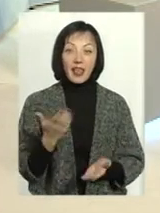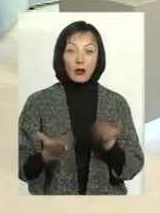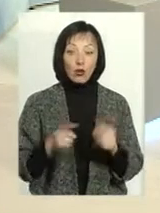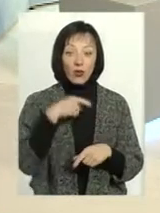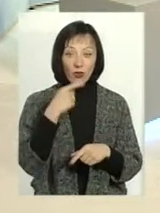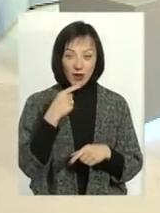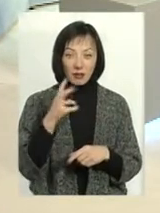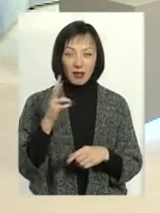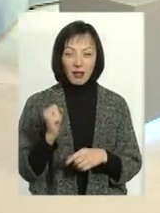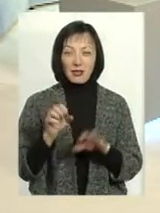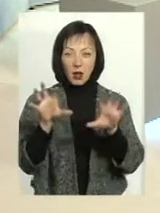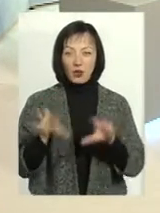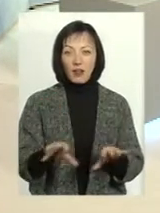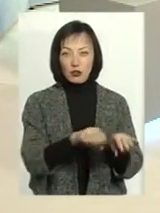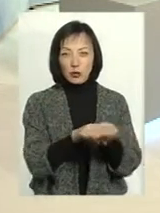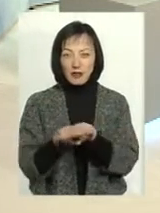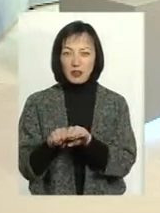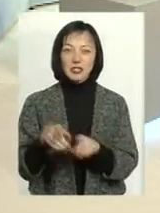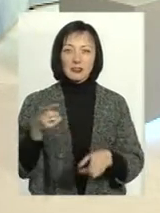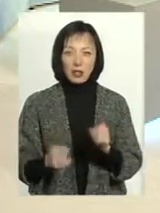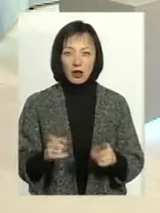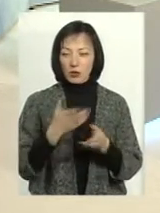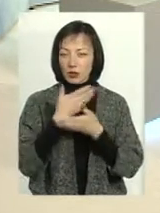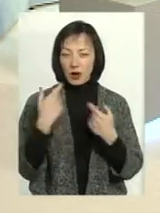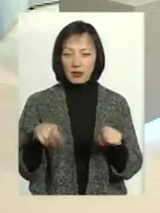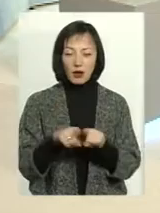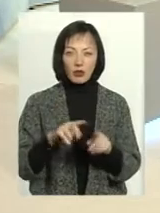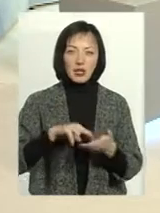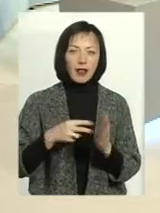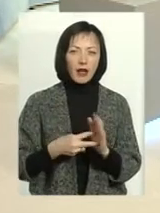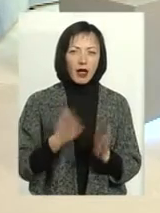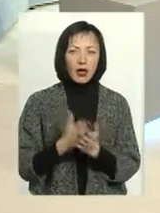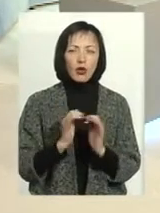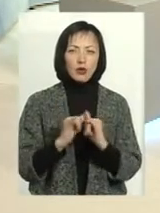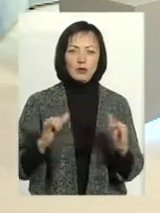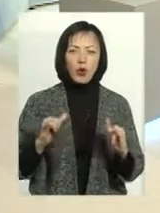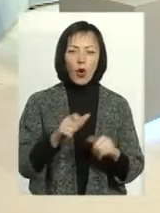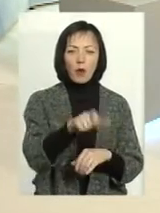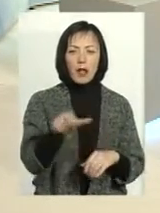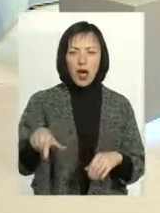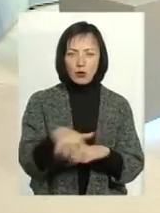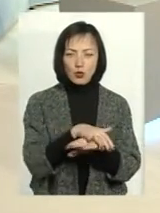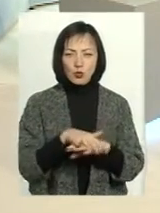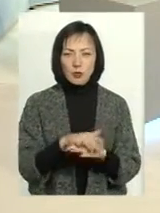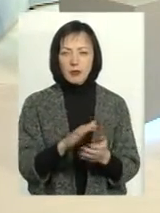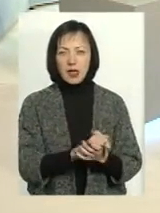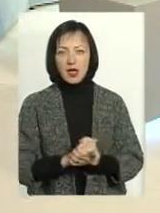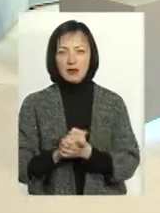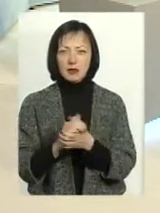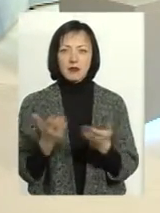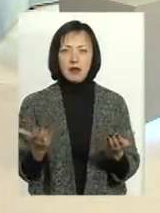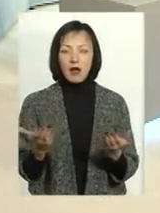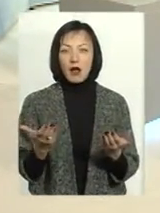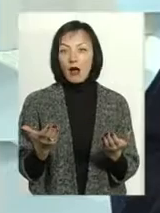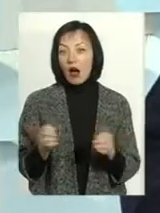на законодавчому рівні, її, звичайно, що немає. Є стратегія розвитку громадянського суспільства, хоча, в принципі,